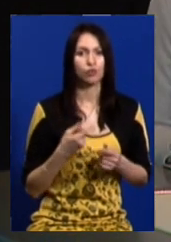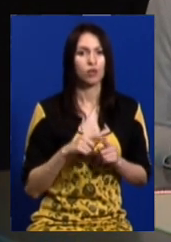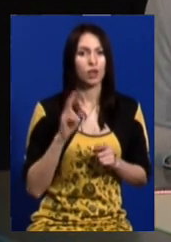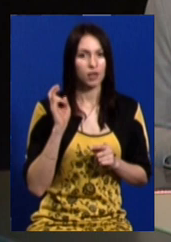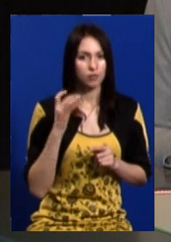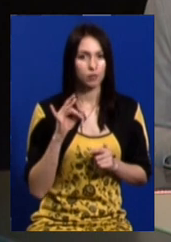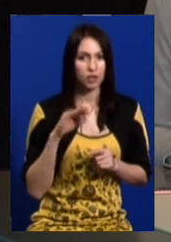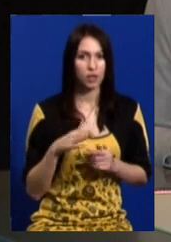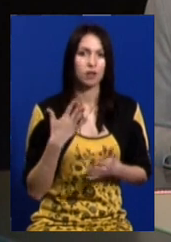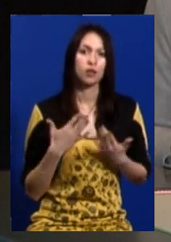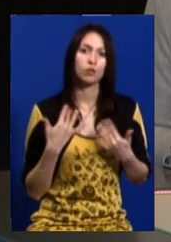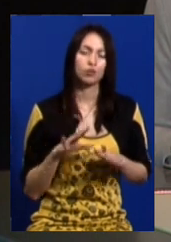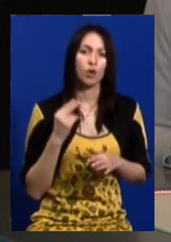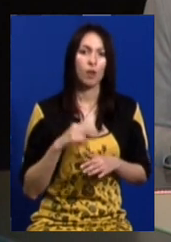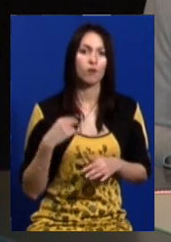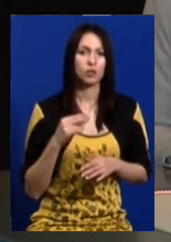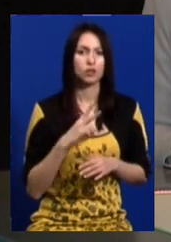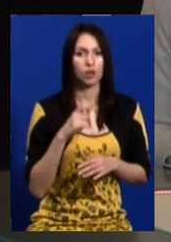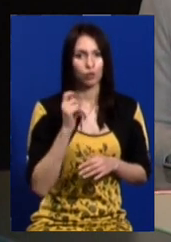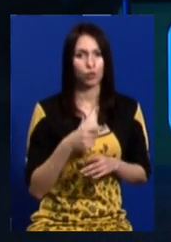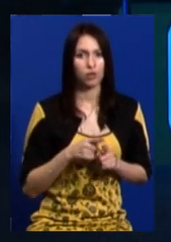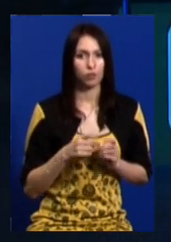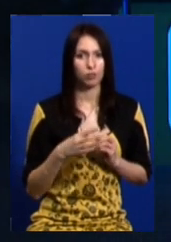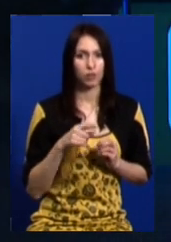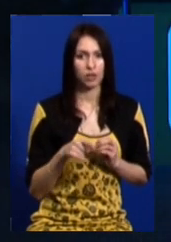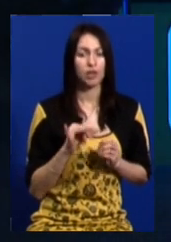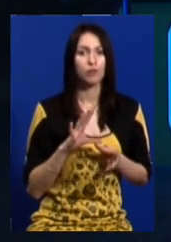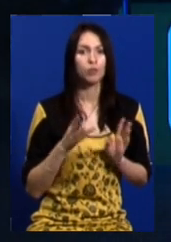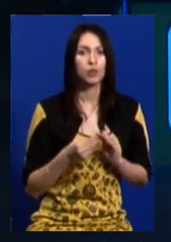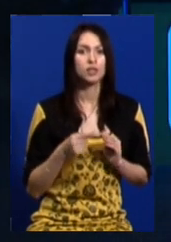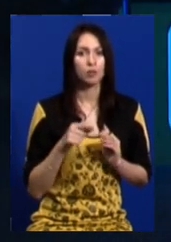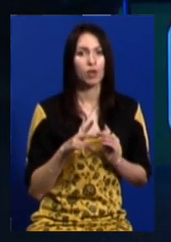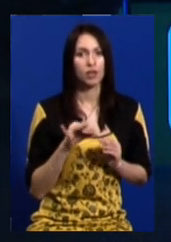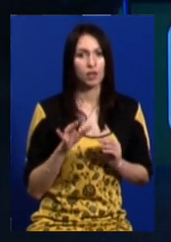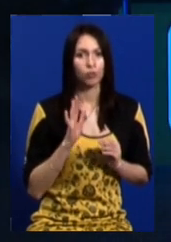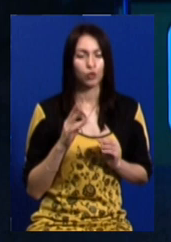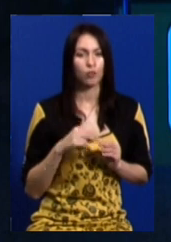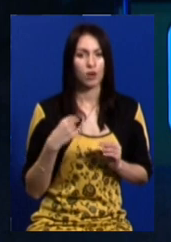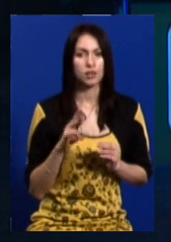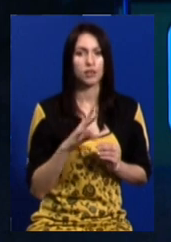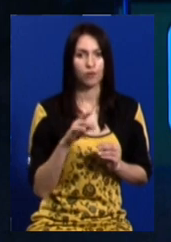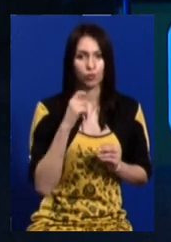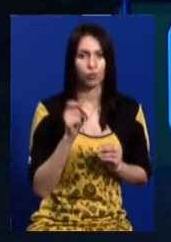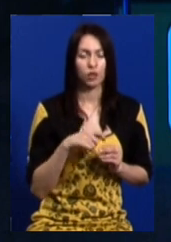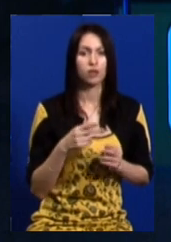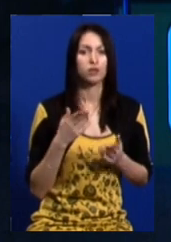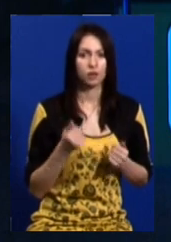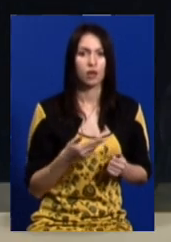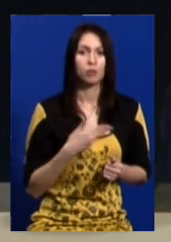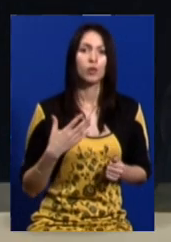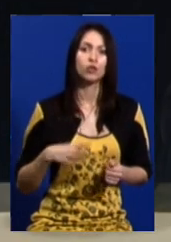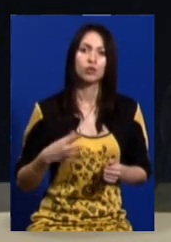Київський патріархат чи вже Православна церква України, ці 15 парафій? Ну, в принципі, вони будуть у Православній церкві України. Тому що ми очікуємо